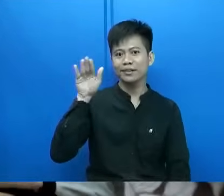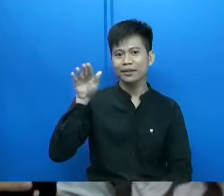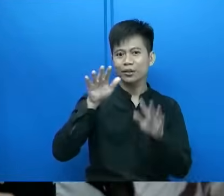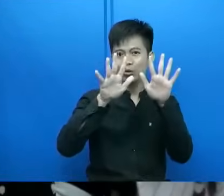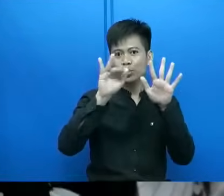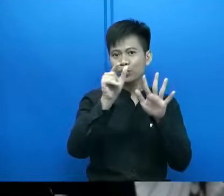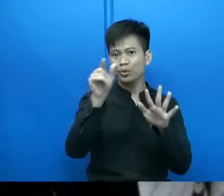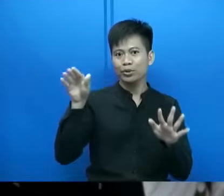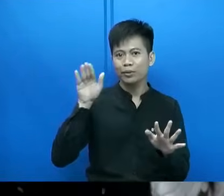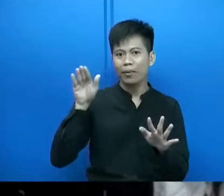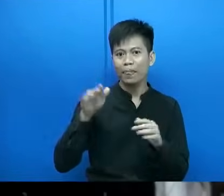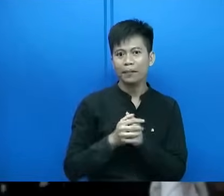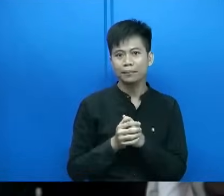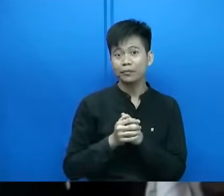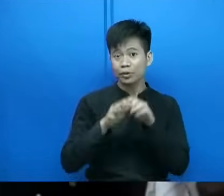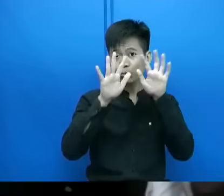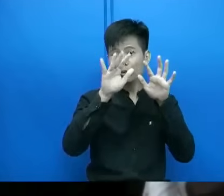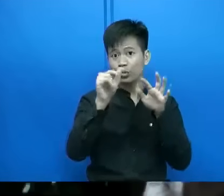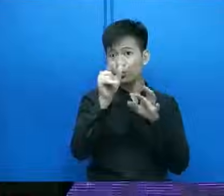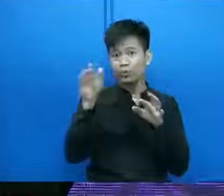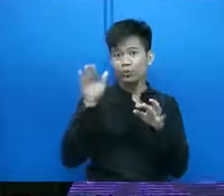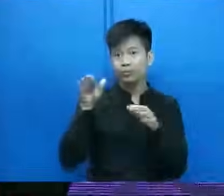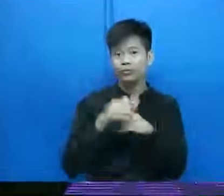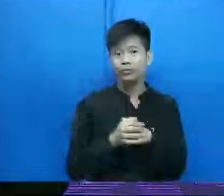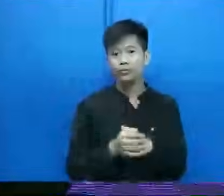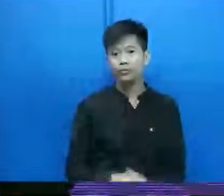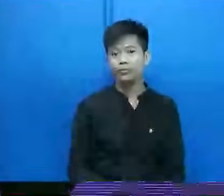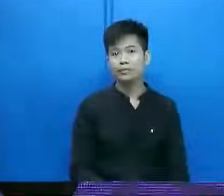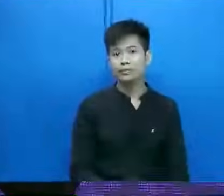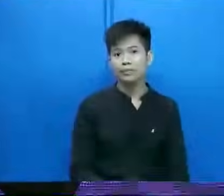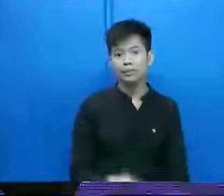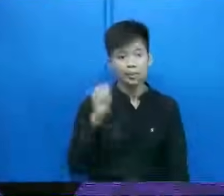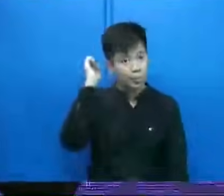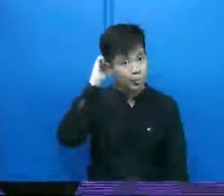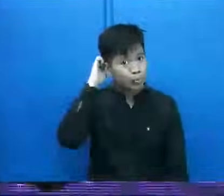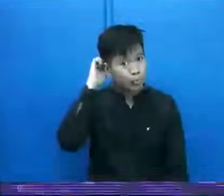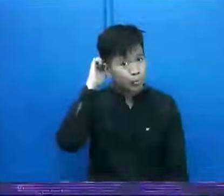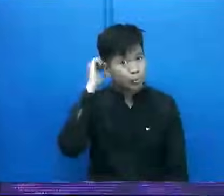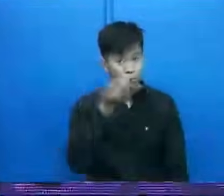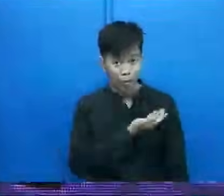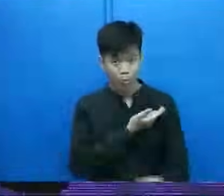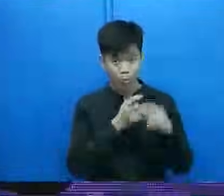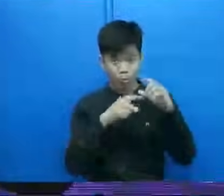10 juz? 10 juz? Ibu? Ibu mau ke Sudan?